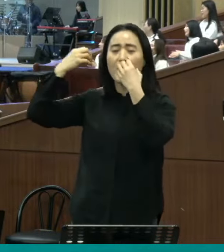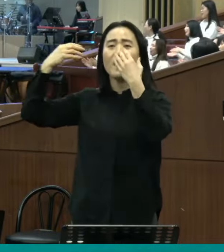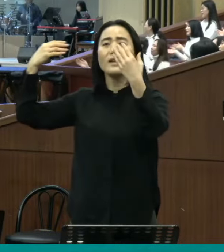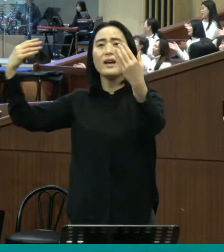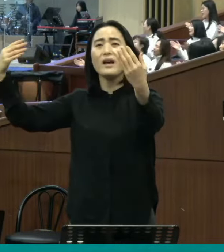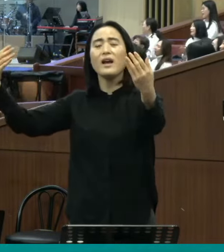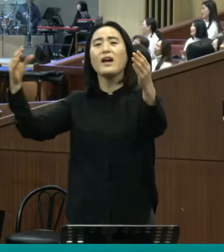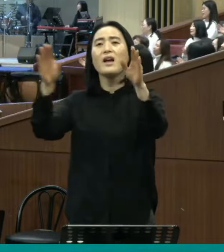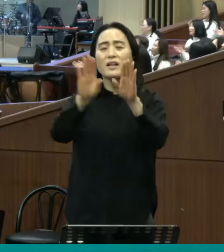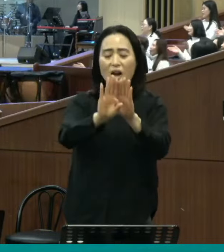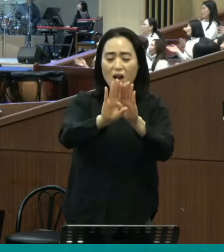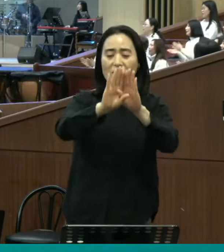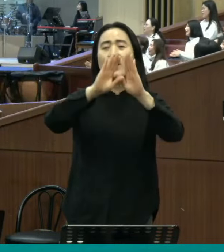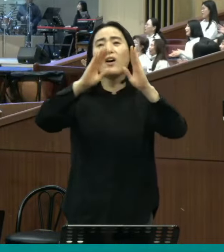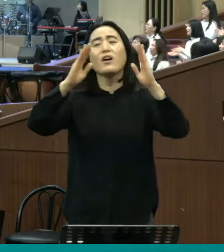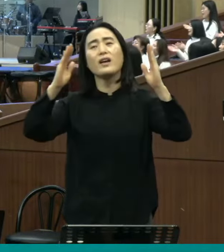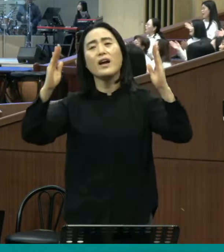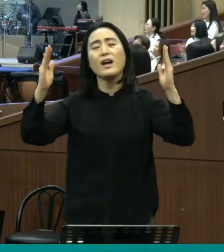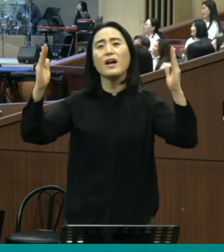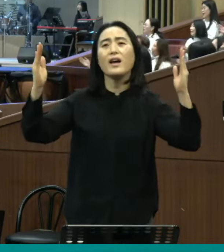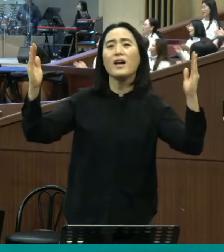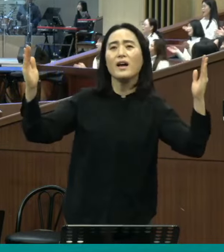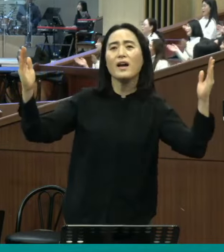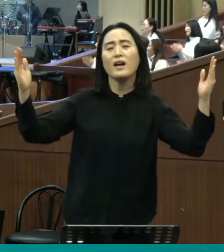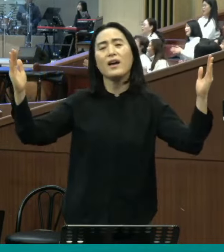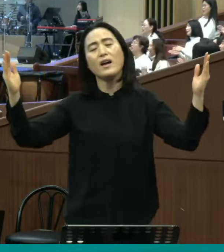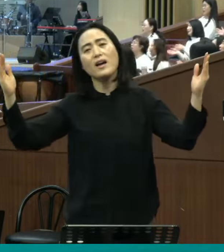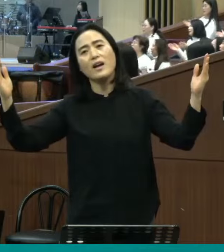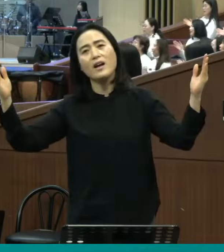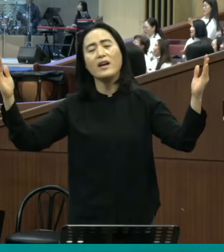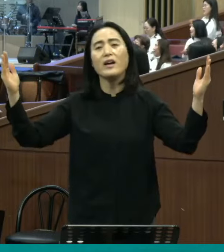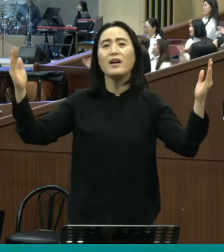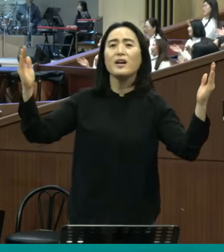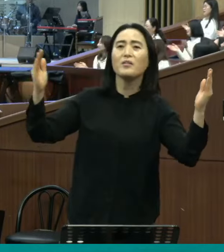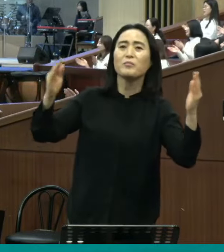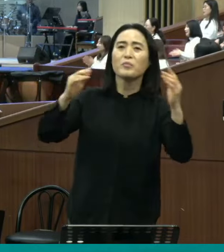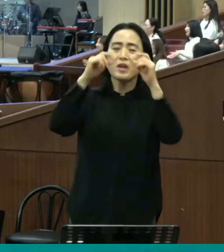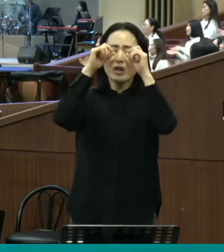바다 열려라 눈을 뜨게 하소서.